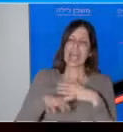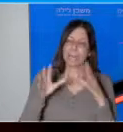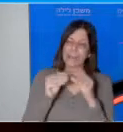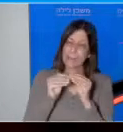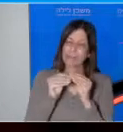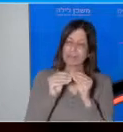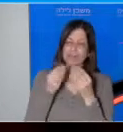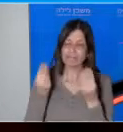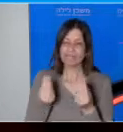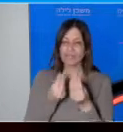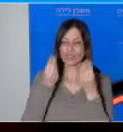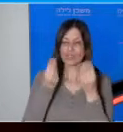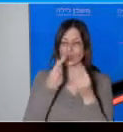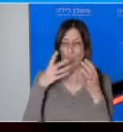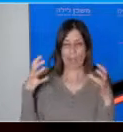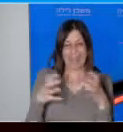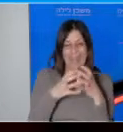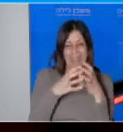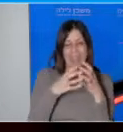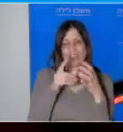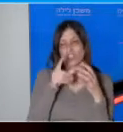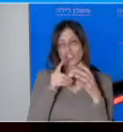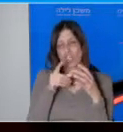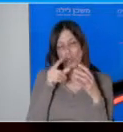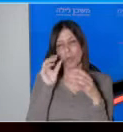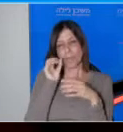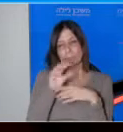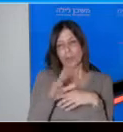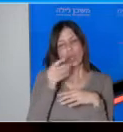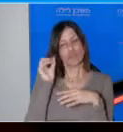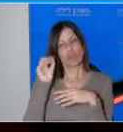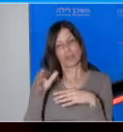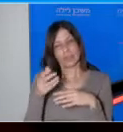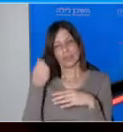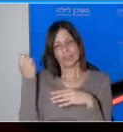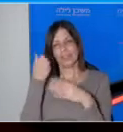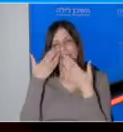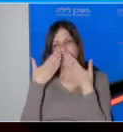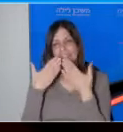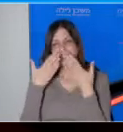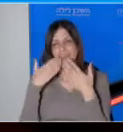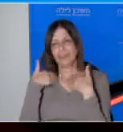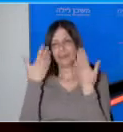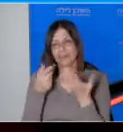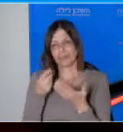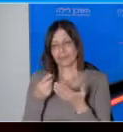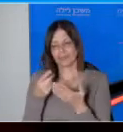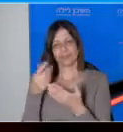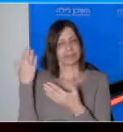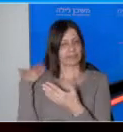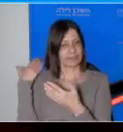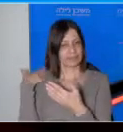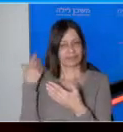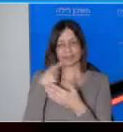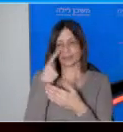קריצה למחנה שממנו הוא מגיע, לא יודע, אולי שהוא יגיע בשבת לבית כנסת ויתנו לו תפיחה על השכם ויגידו